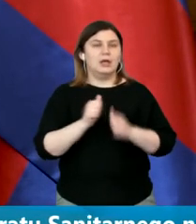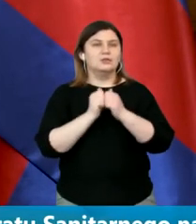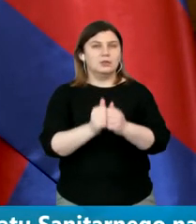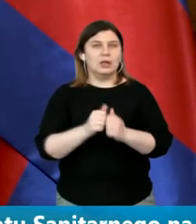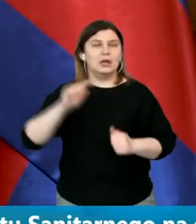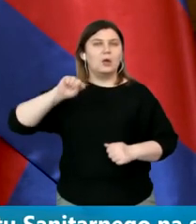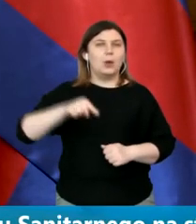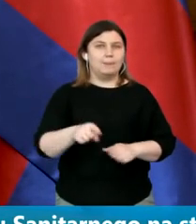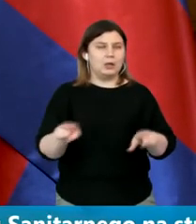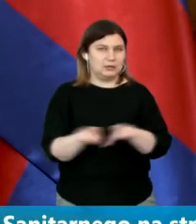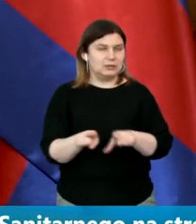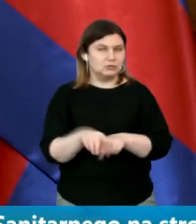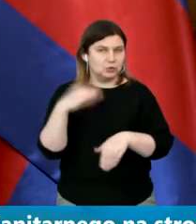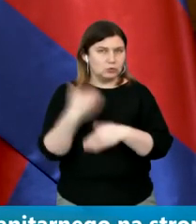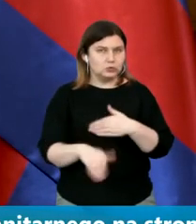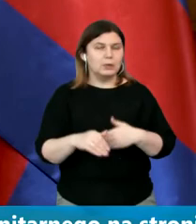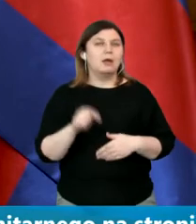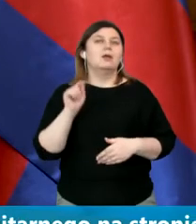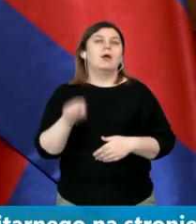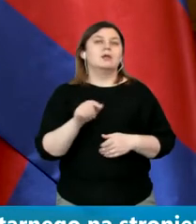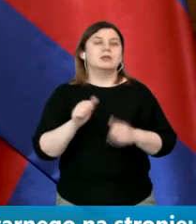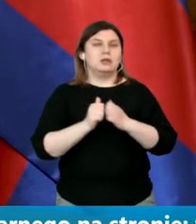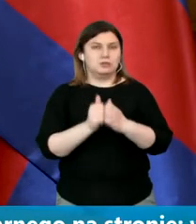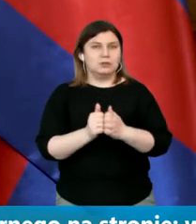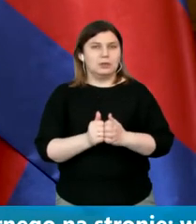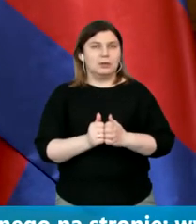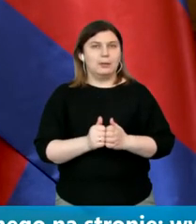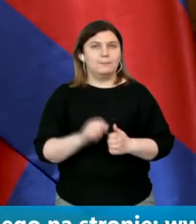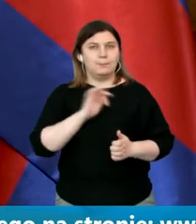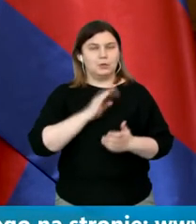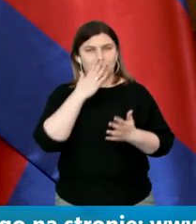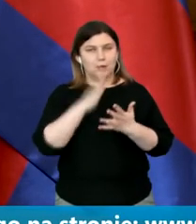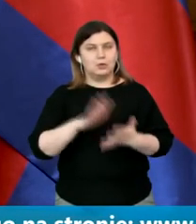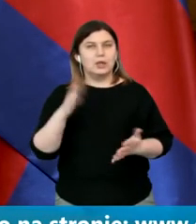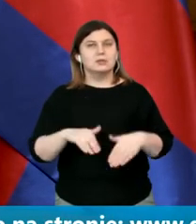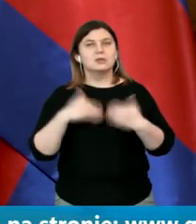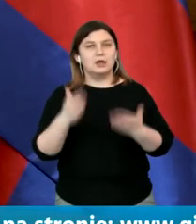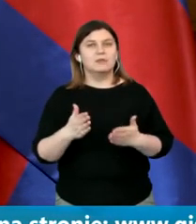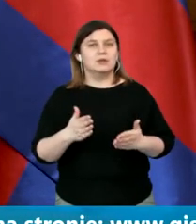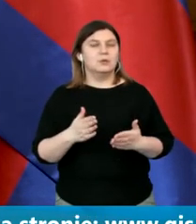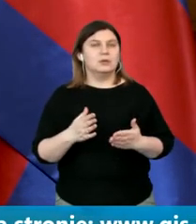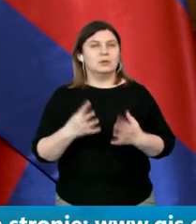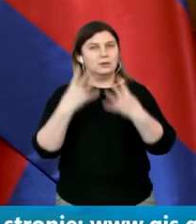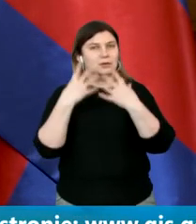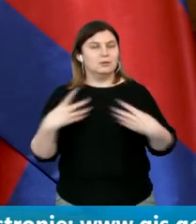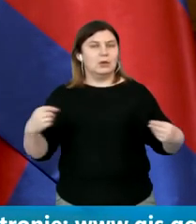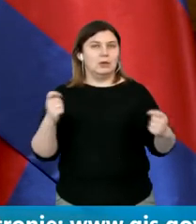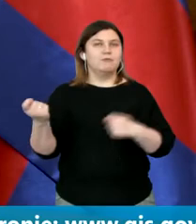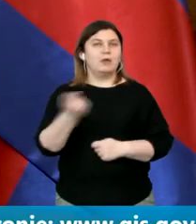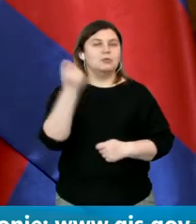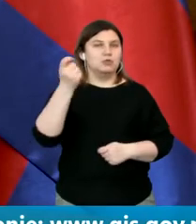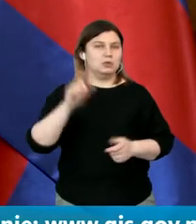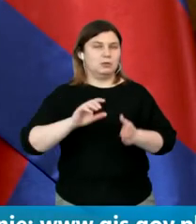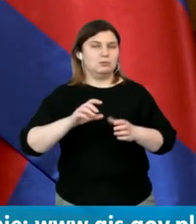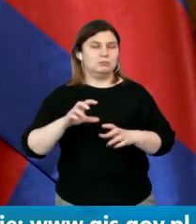głębokie tak samo, więc te zadania będą w mojej ocenie dawały już pewien oddech w poruszaniu się po tych głównych